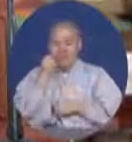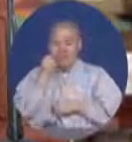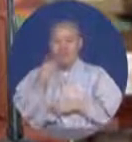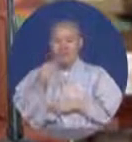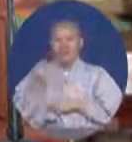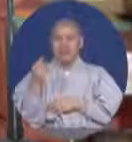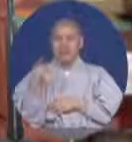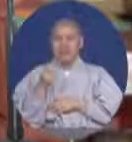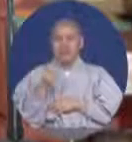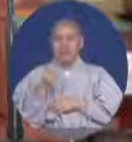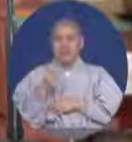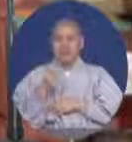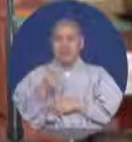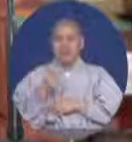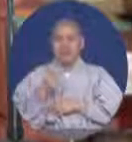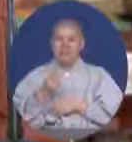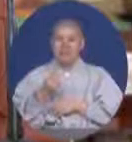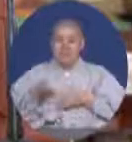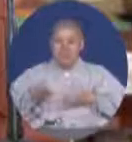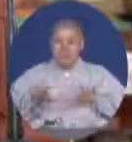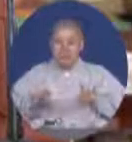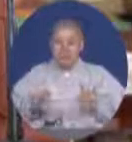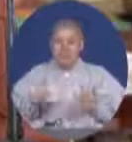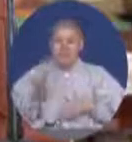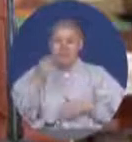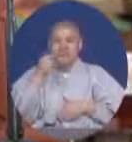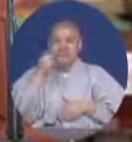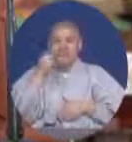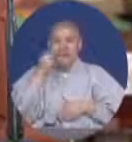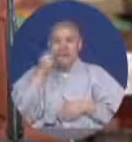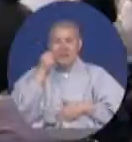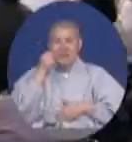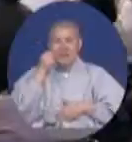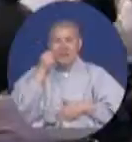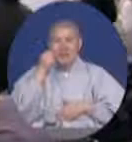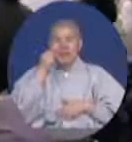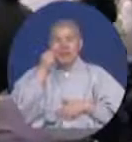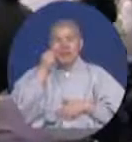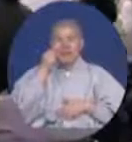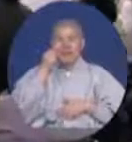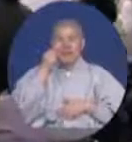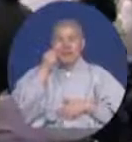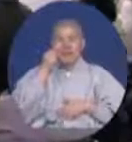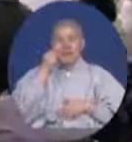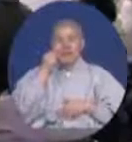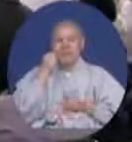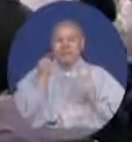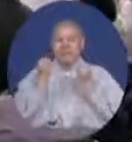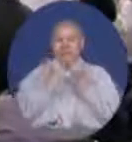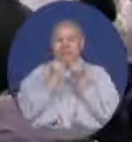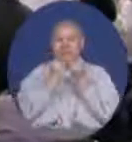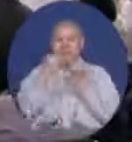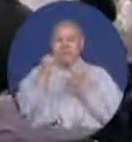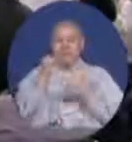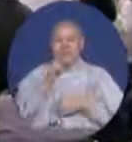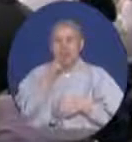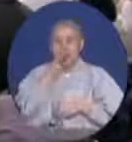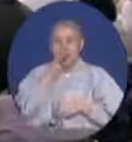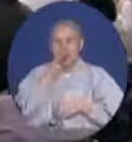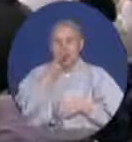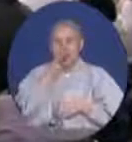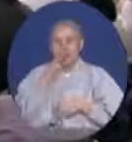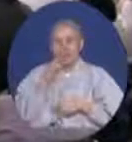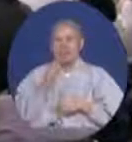몸은 아이도 못 낳는 몸이고 미스 코리아도 못 나갈 몸이고